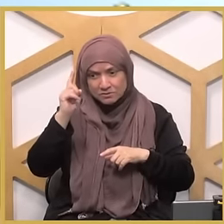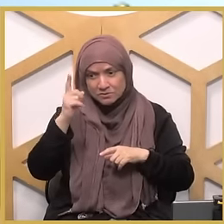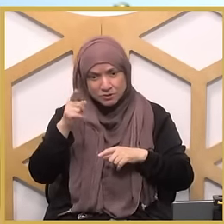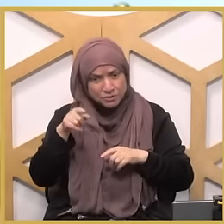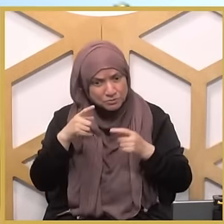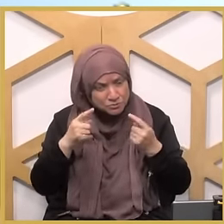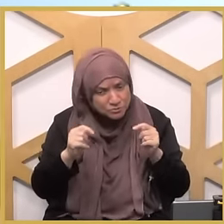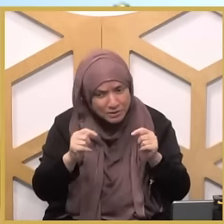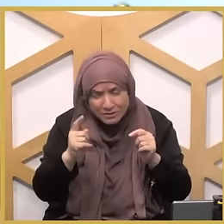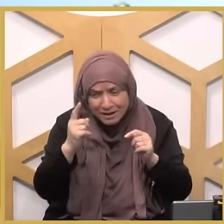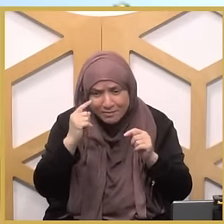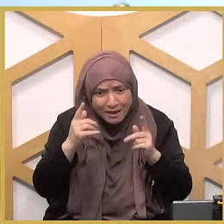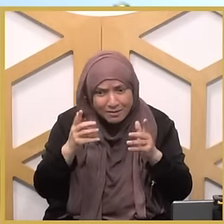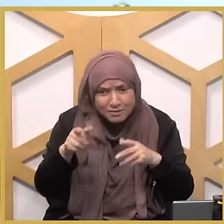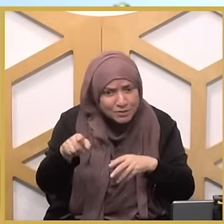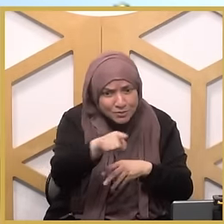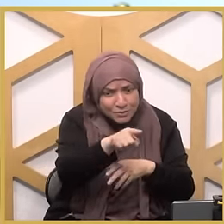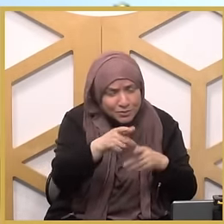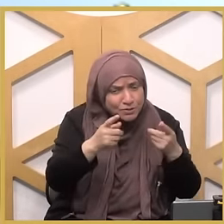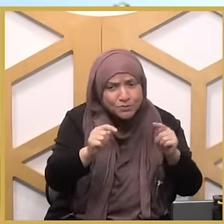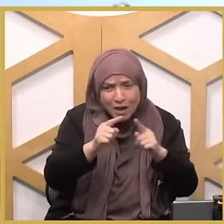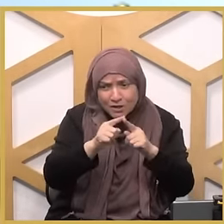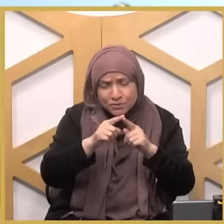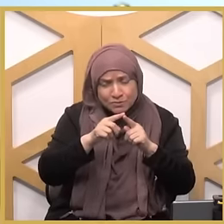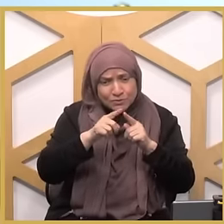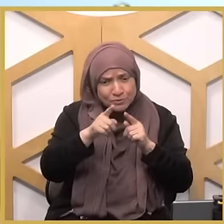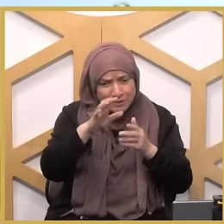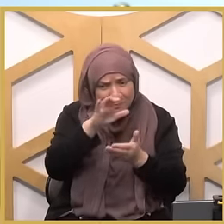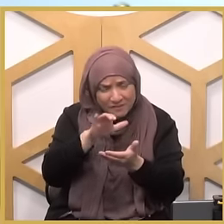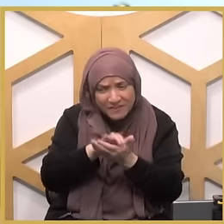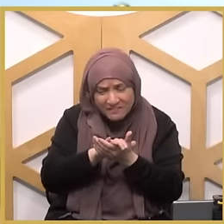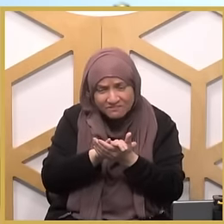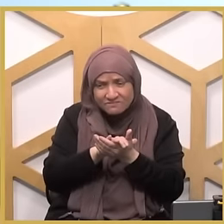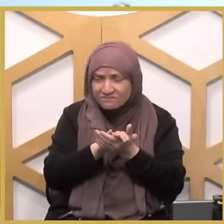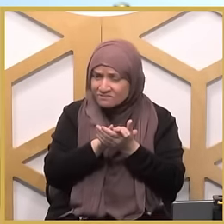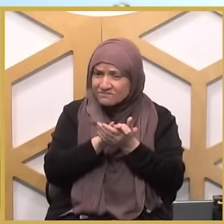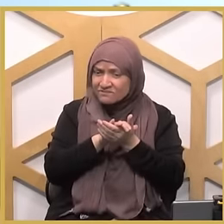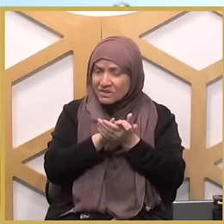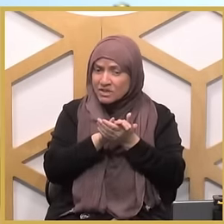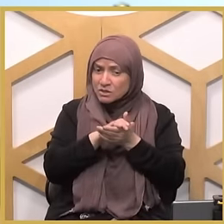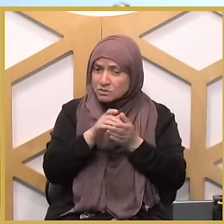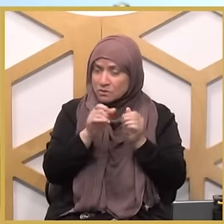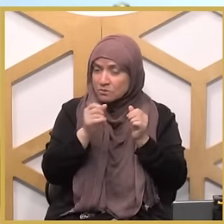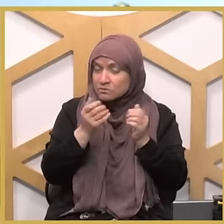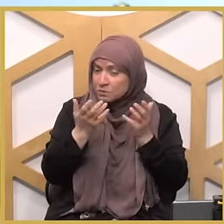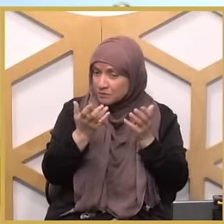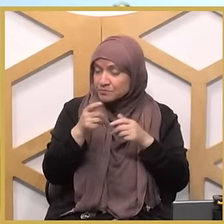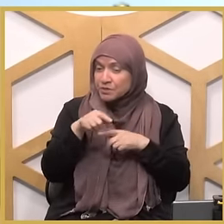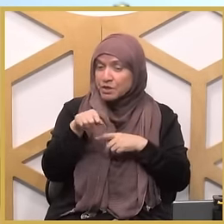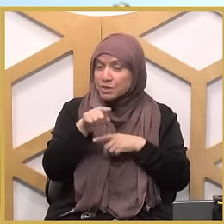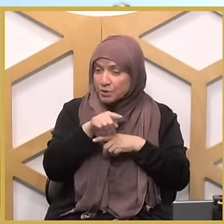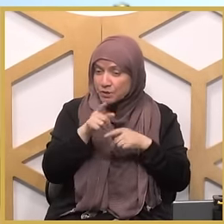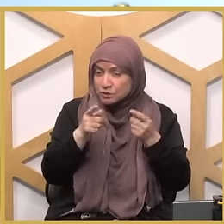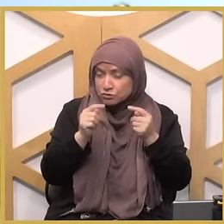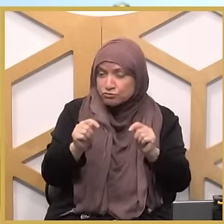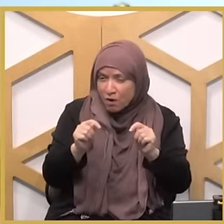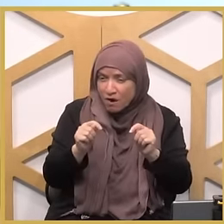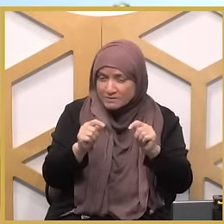who came before, right? Who are those that came before? Ibrahim. فَلَيَعْلَمَنَّ اللَّهُ